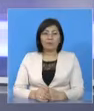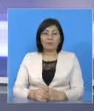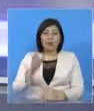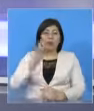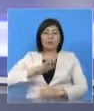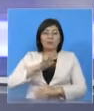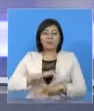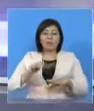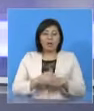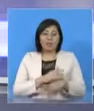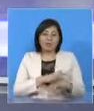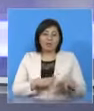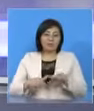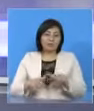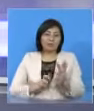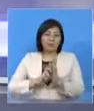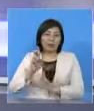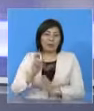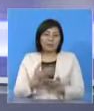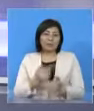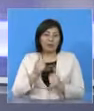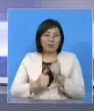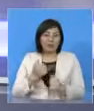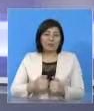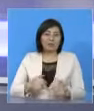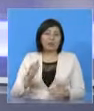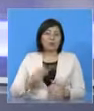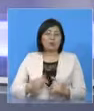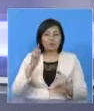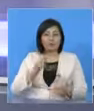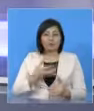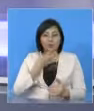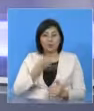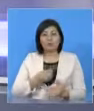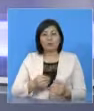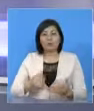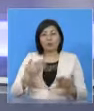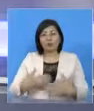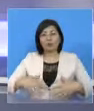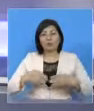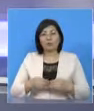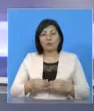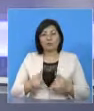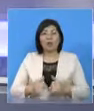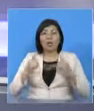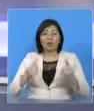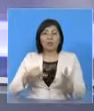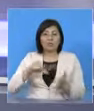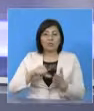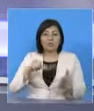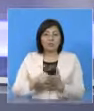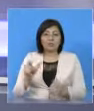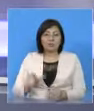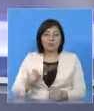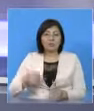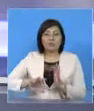Елімізде қайырымдылық керуені байқауы басталды. Бұл ел дамуына үлес қосып, туған жердің көркеюіне мұқтаж отбасылардың әл-ауқатын арттыруға септігін тигізетін